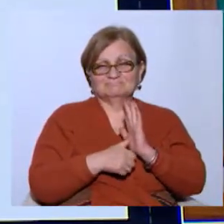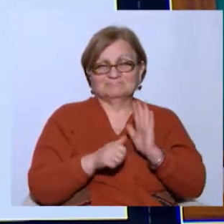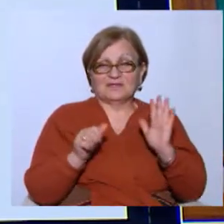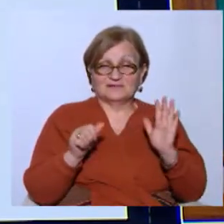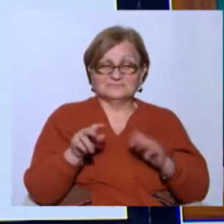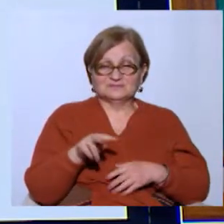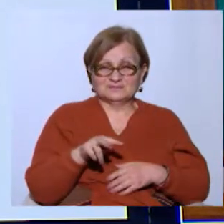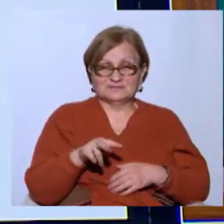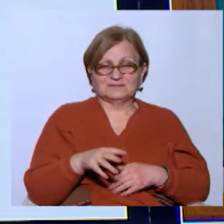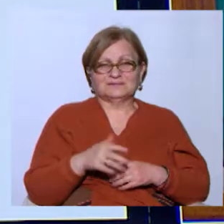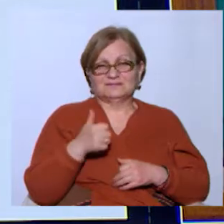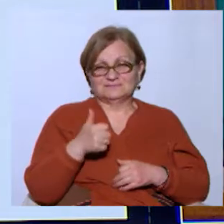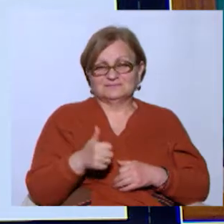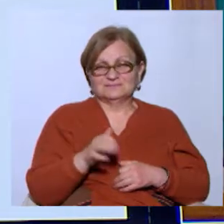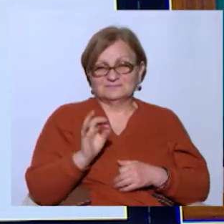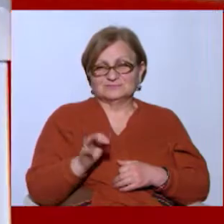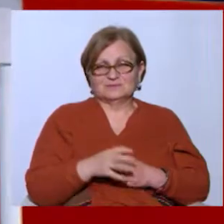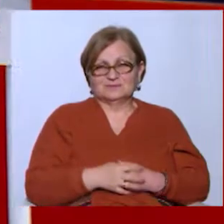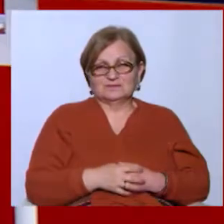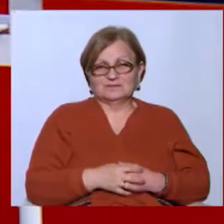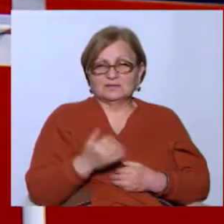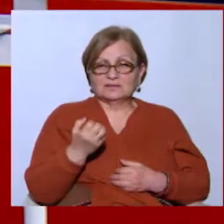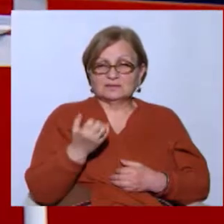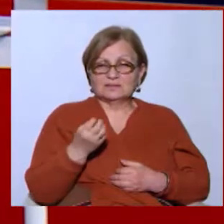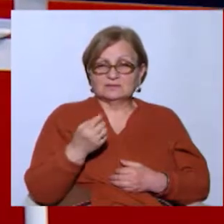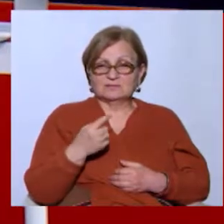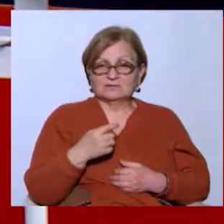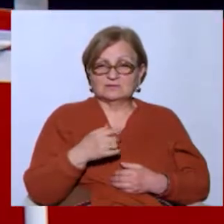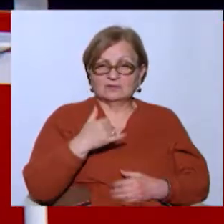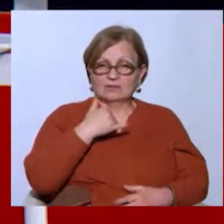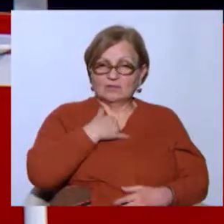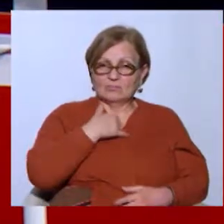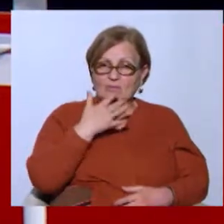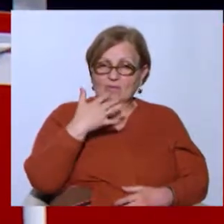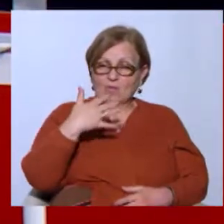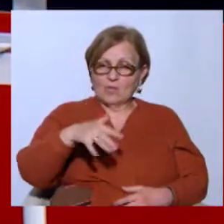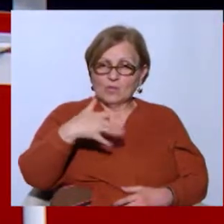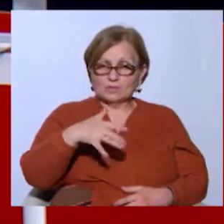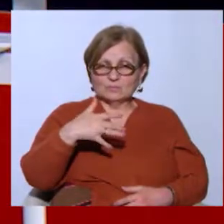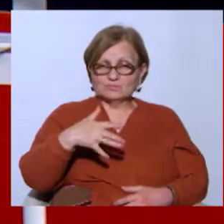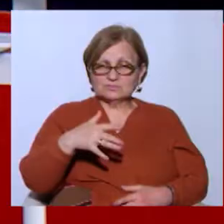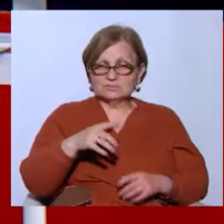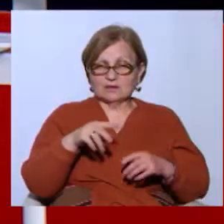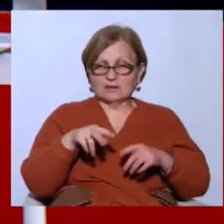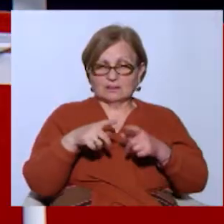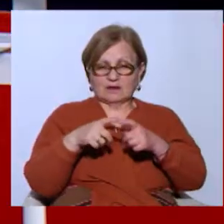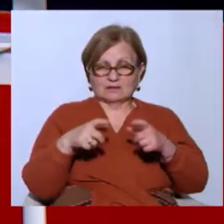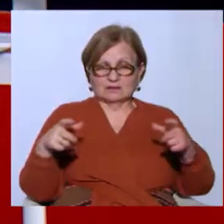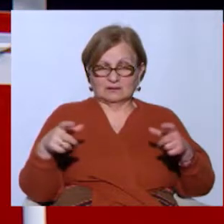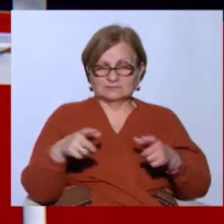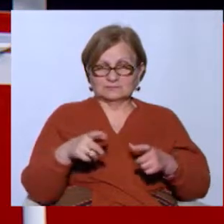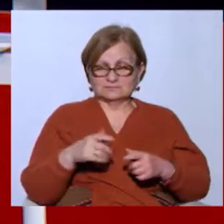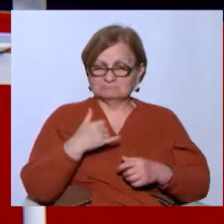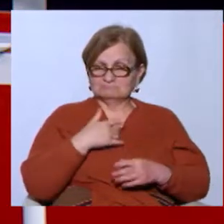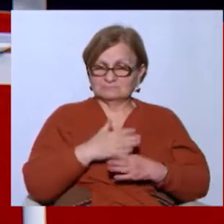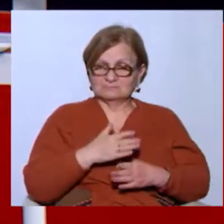კარგი. გავაგრძელეთ. გავაგრძელეთ. ახლა უკვე 50 ლარიანი მაქვს. 50